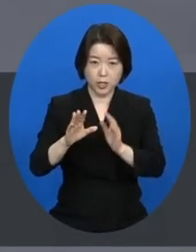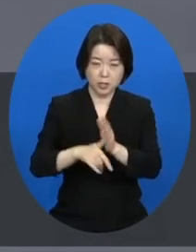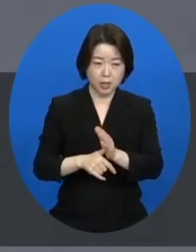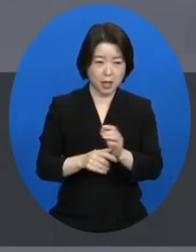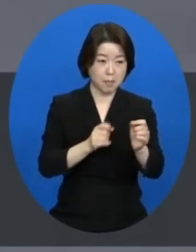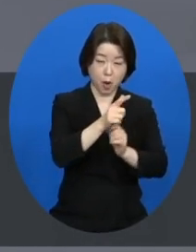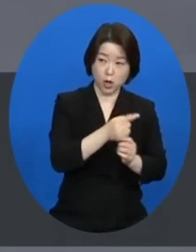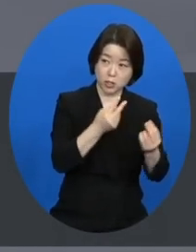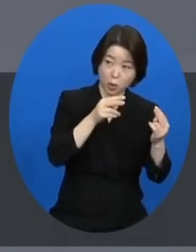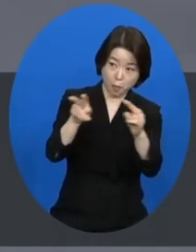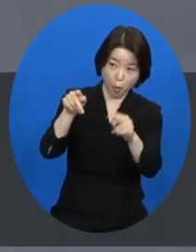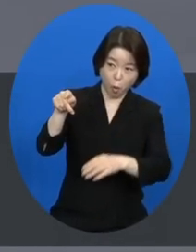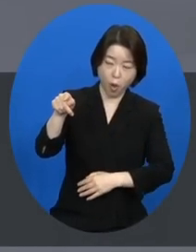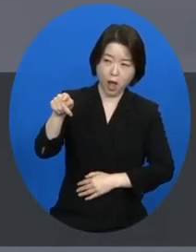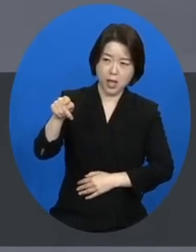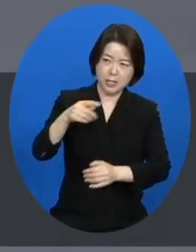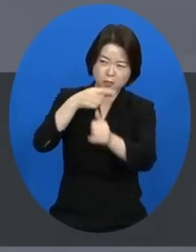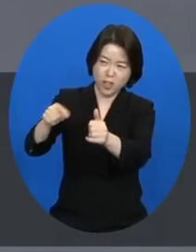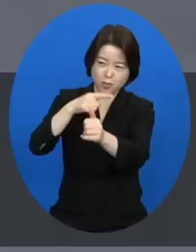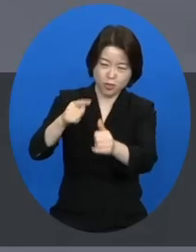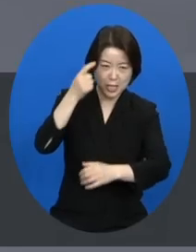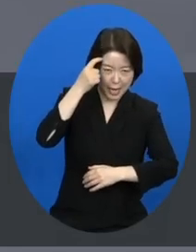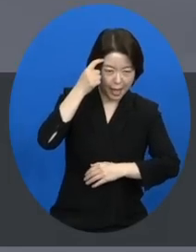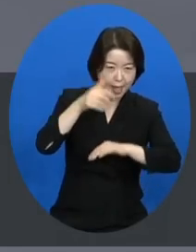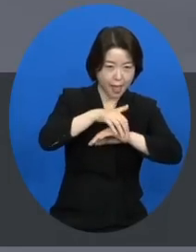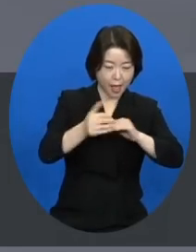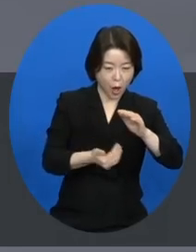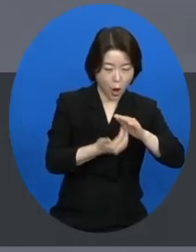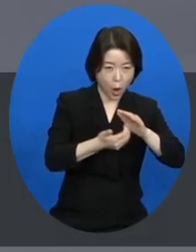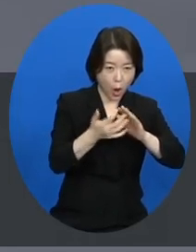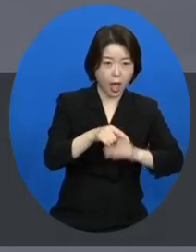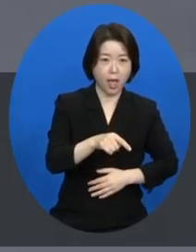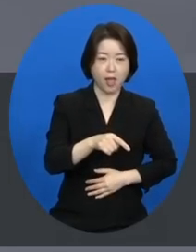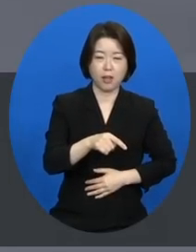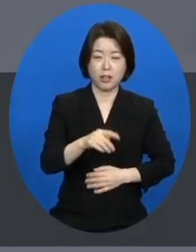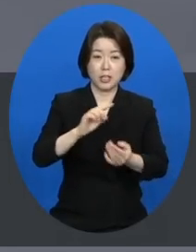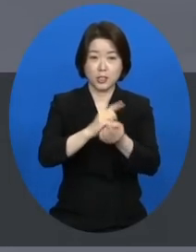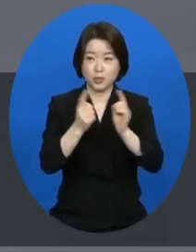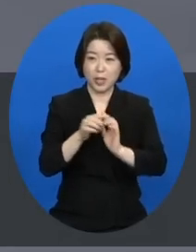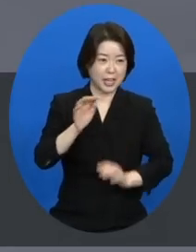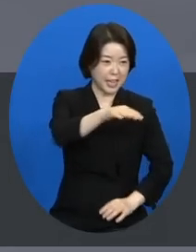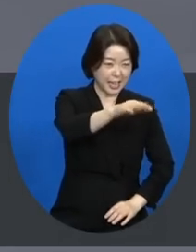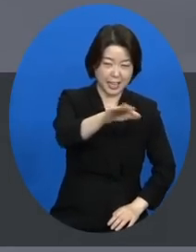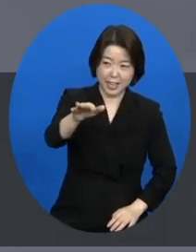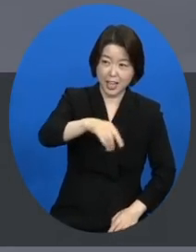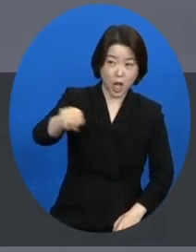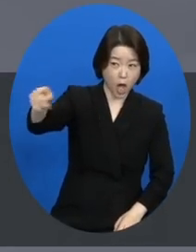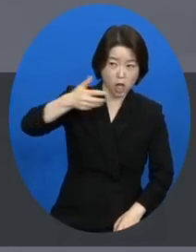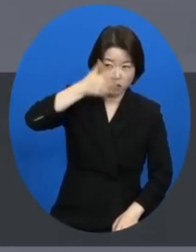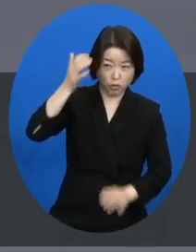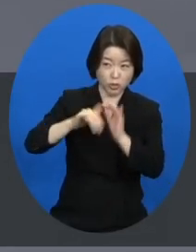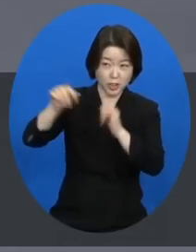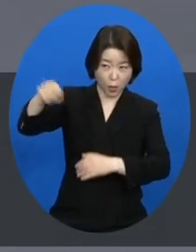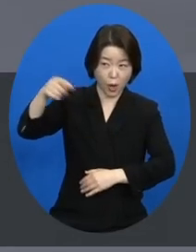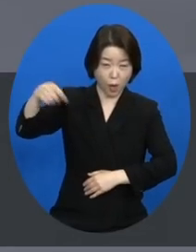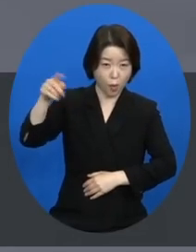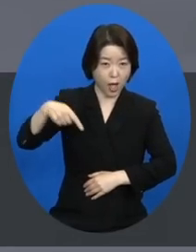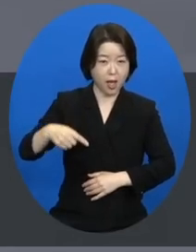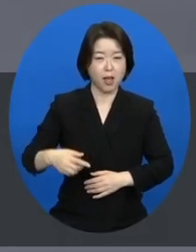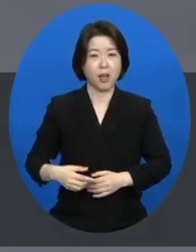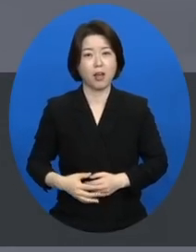보고 죽이기를 꾀하여 서로 이르되 꿈꾸는 자가 오는도다. 우리가